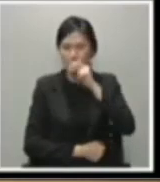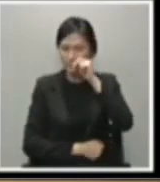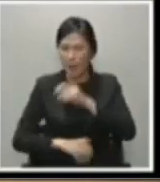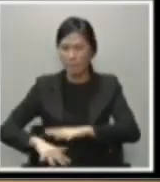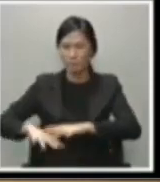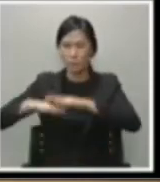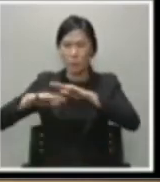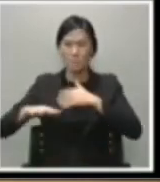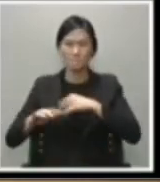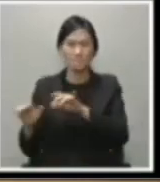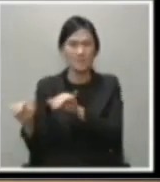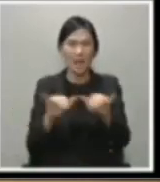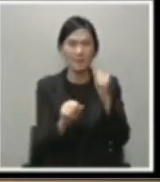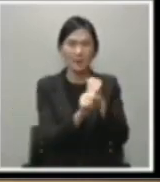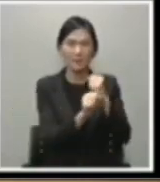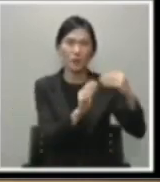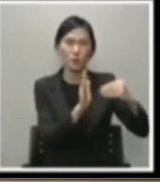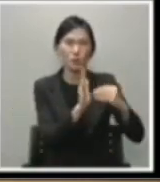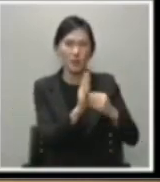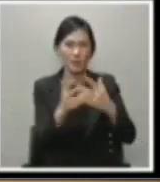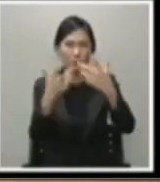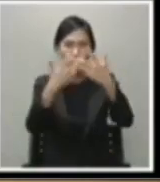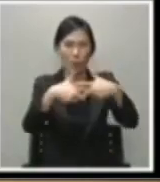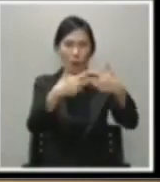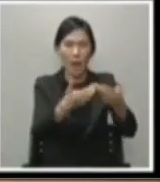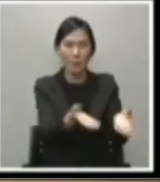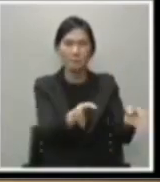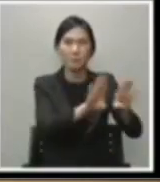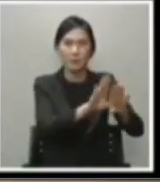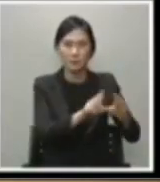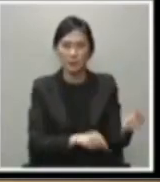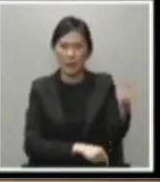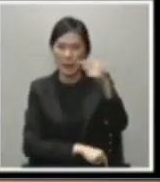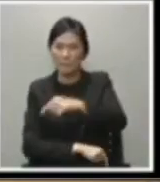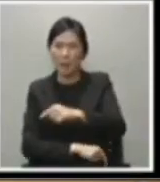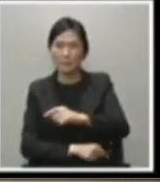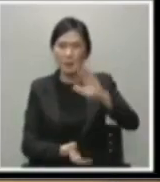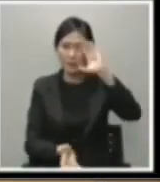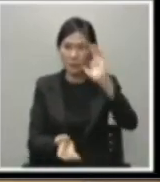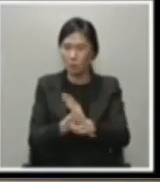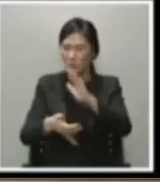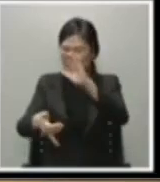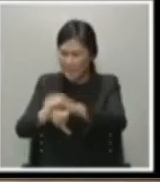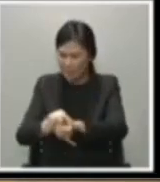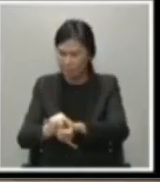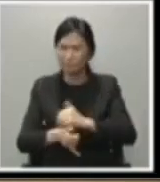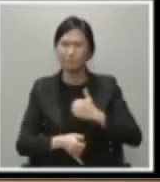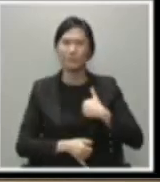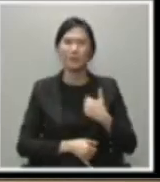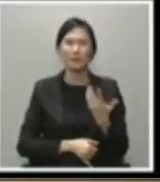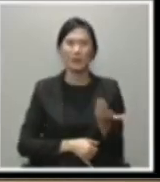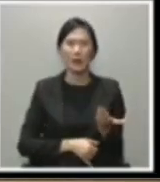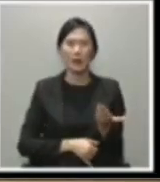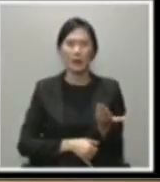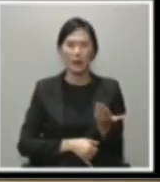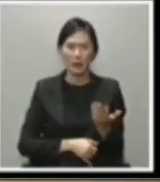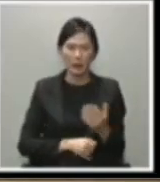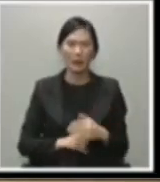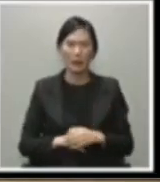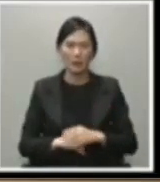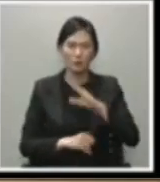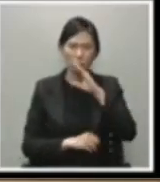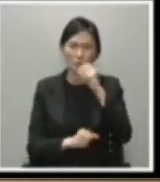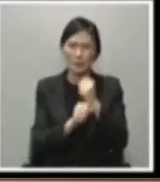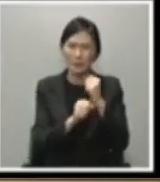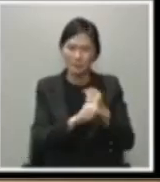งานกรุงเทพไม่มีงานทำโรงงานปิดครับกลับบ้านไปตำรวจตั้งด่านจับอีกครับนะครับจะกลับไปทำน